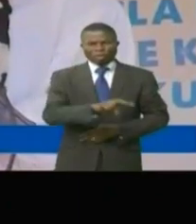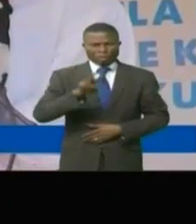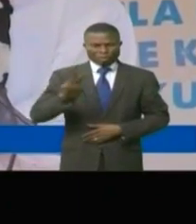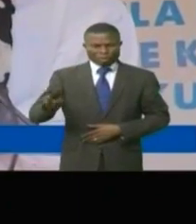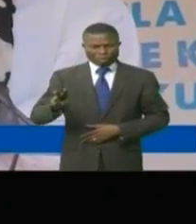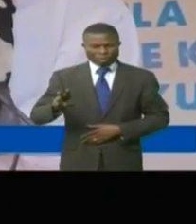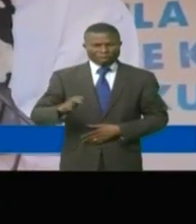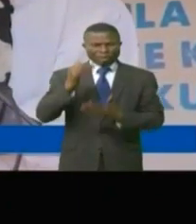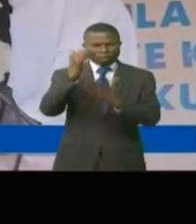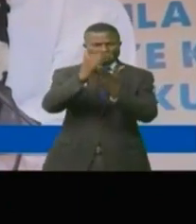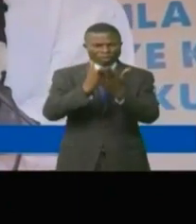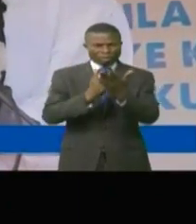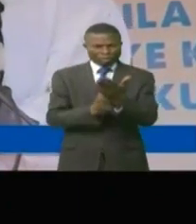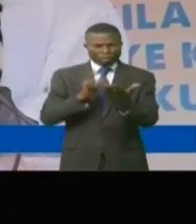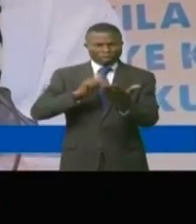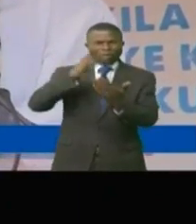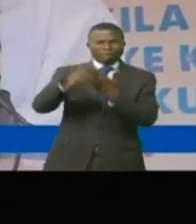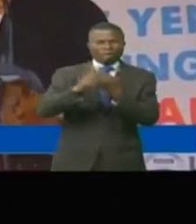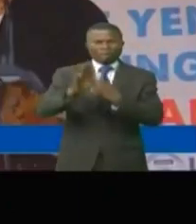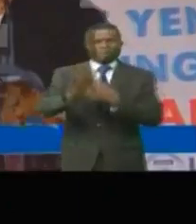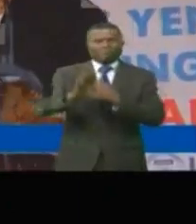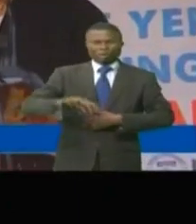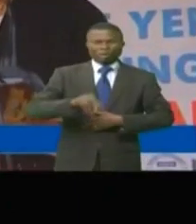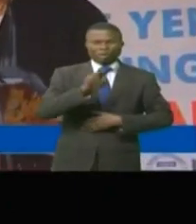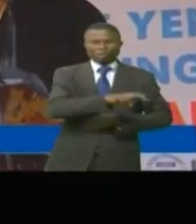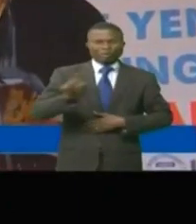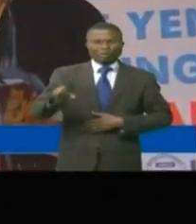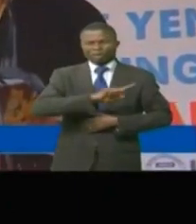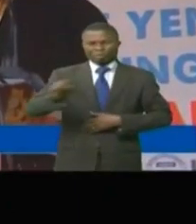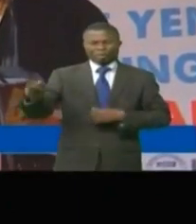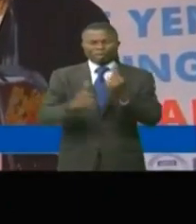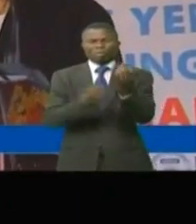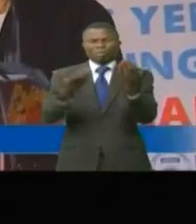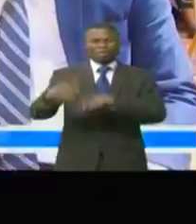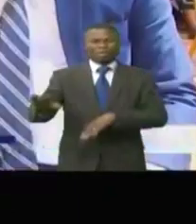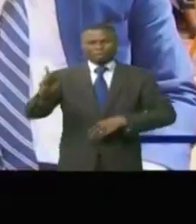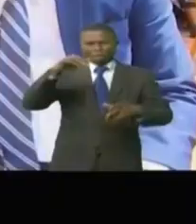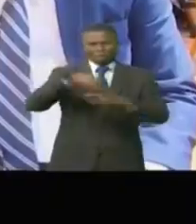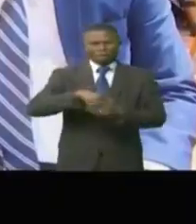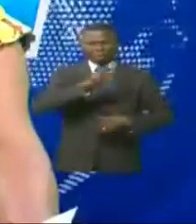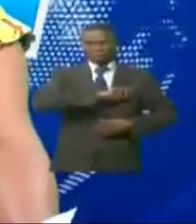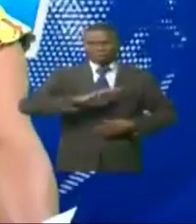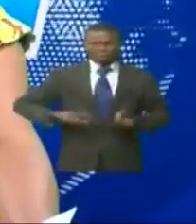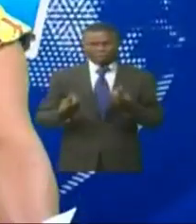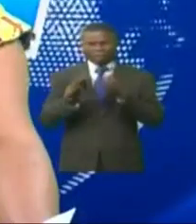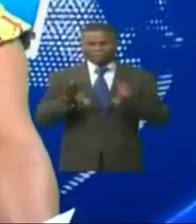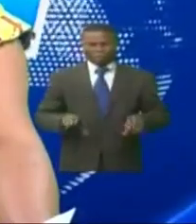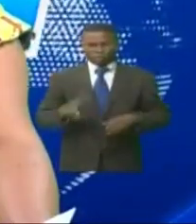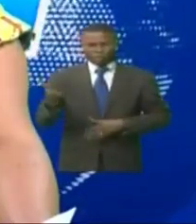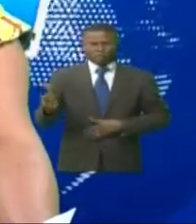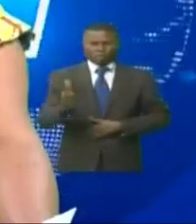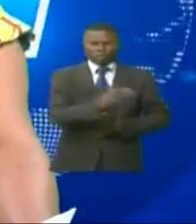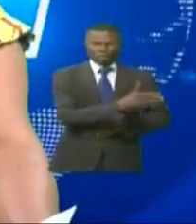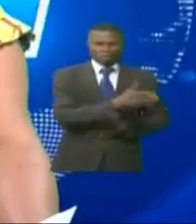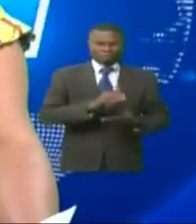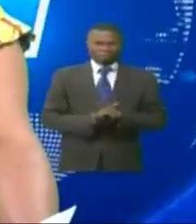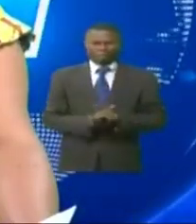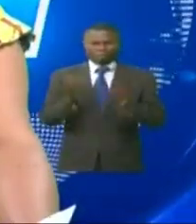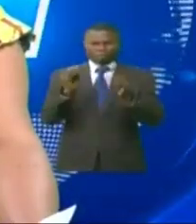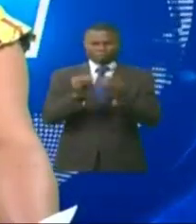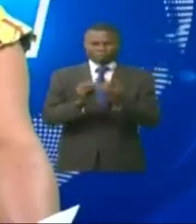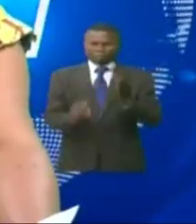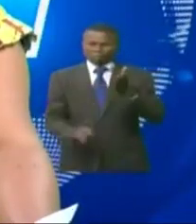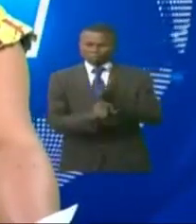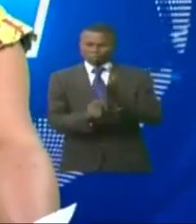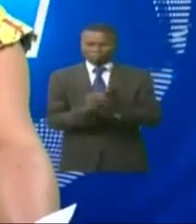a enregistré sur le plan national 1000 cas de décès en République démocratique du Congo. Et puis la réunion